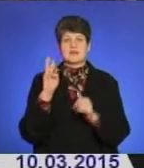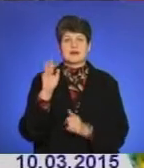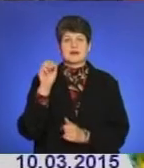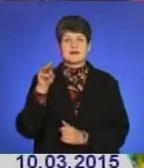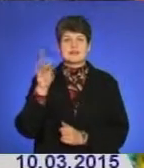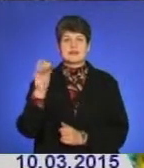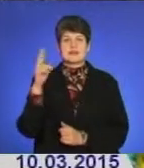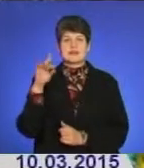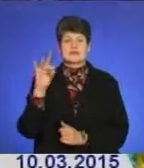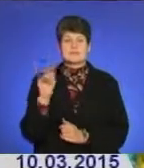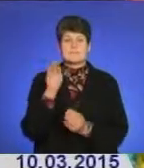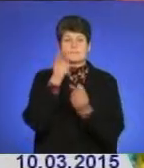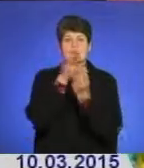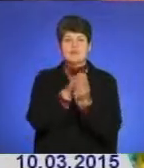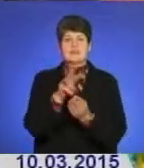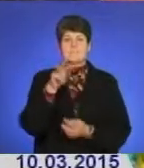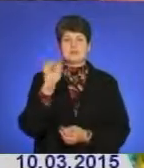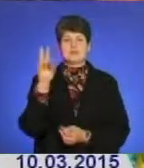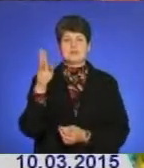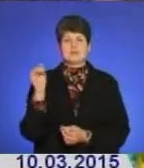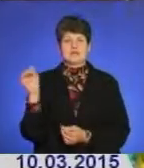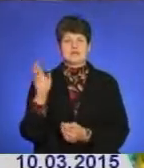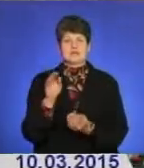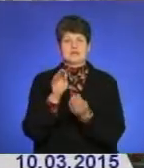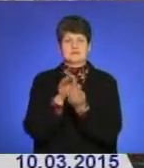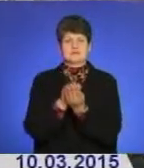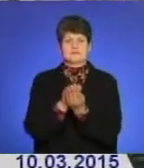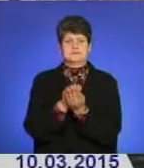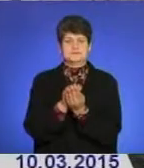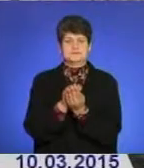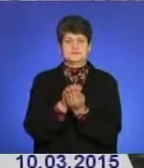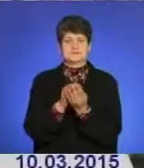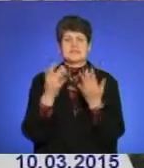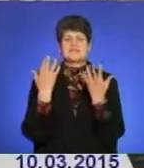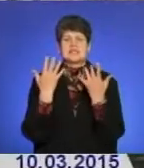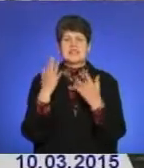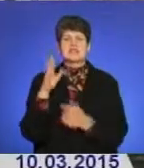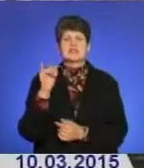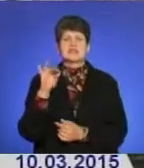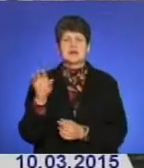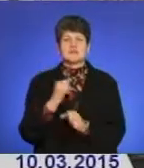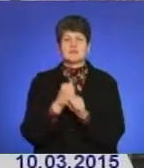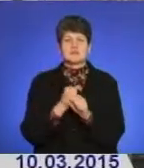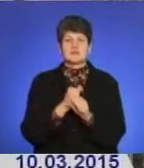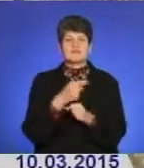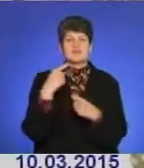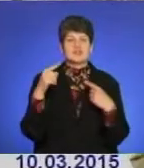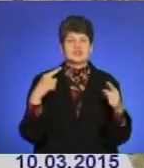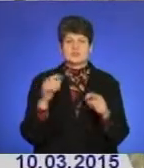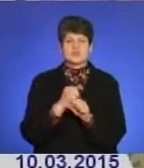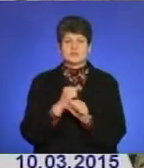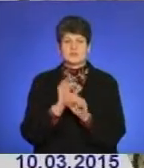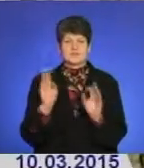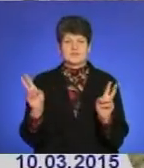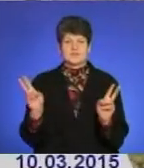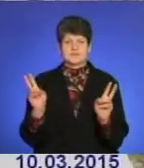соборі. Поховали бійця на Миколинецькому кладовищі. Скільки Віталій зробив, скільки ніхто не зробив, навіть навіть генерали.